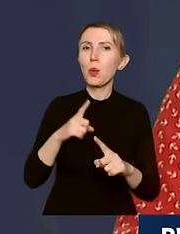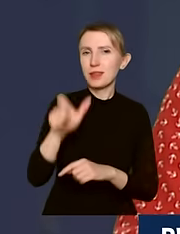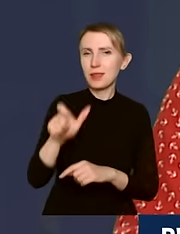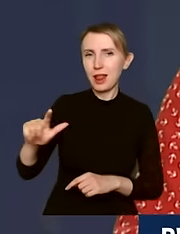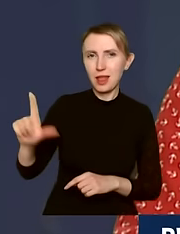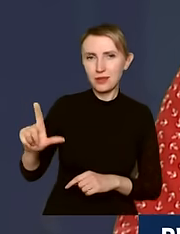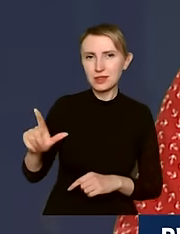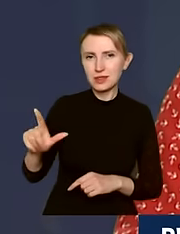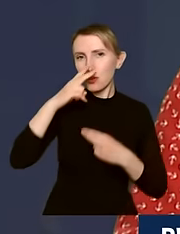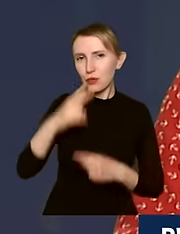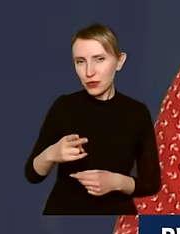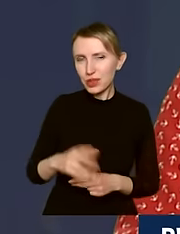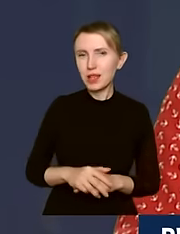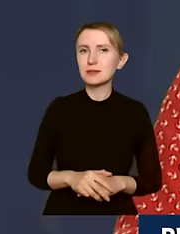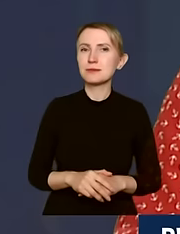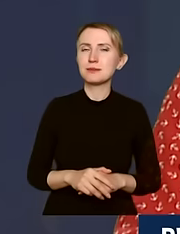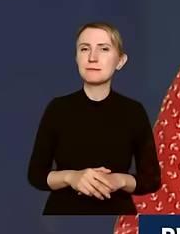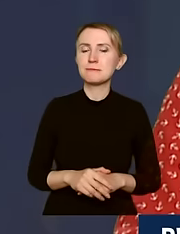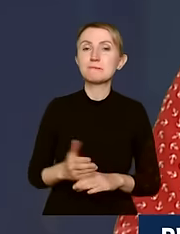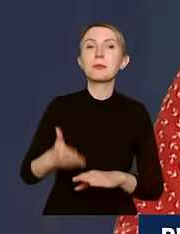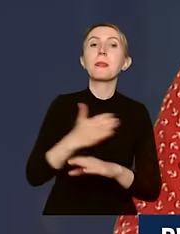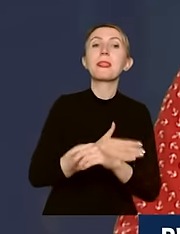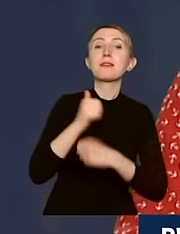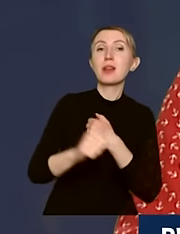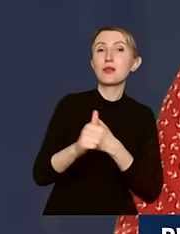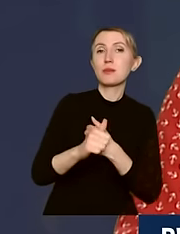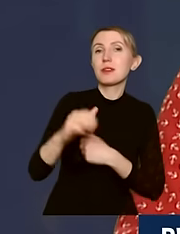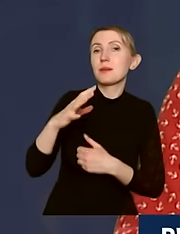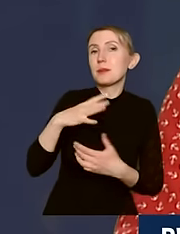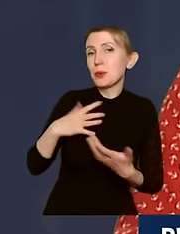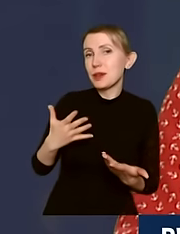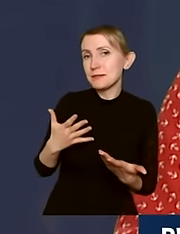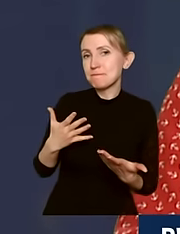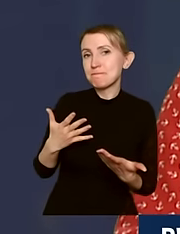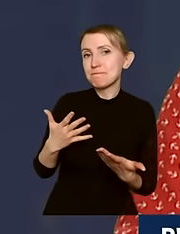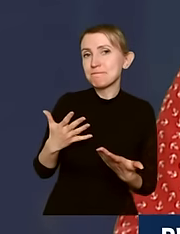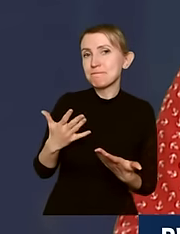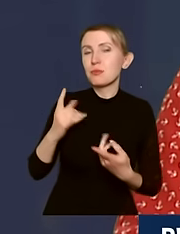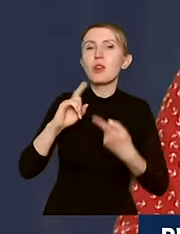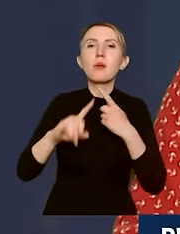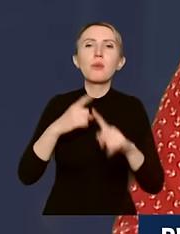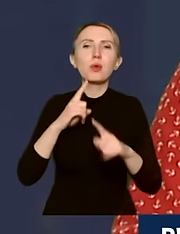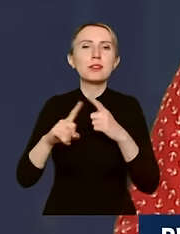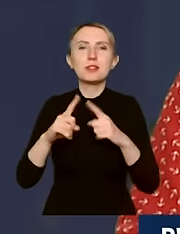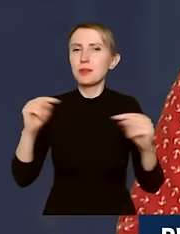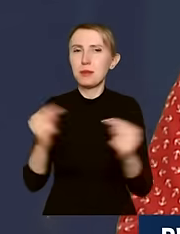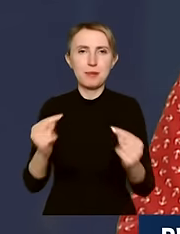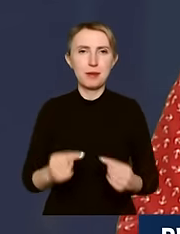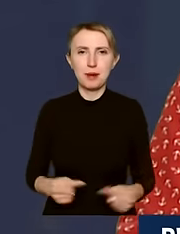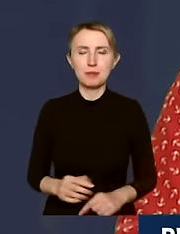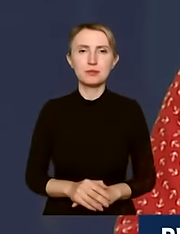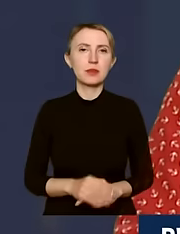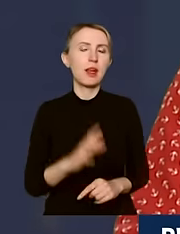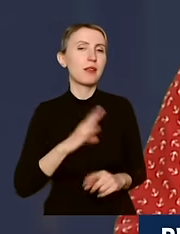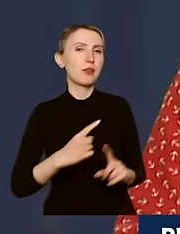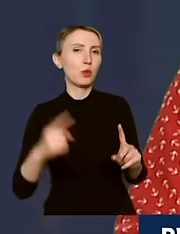bo to pokazuje, iż no, tamte argumenty były kolejnymi takimi no, politycznymi ślepakami. Znaczy, warto dodać, że gdyby